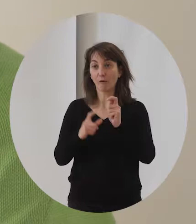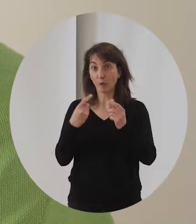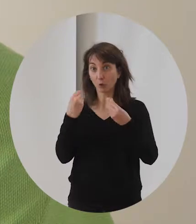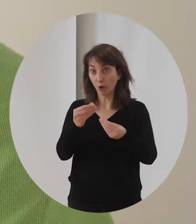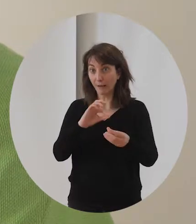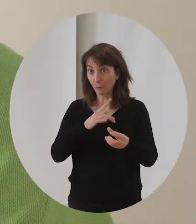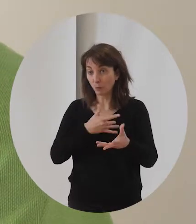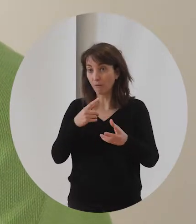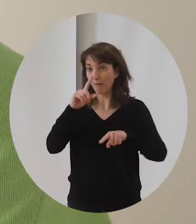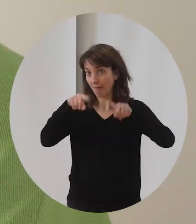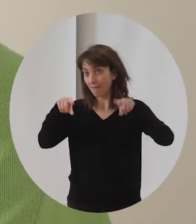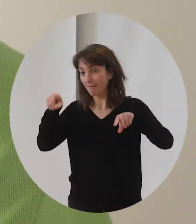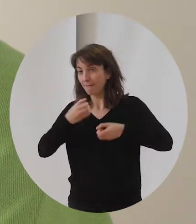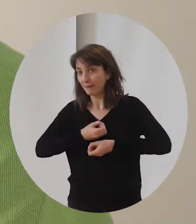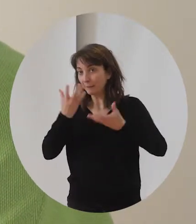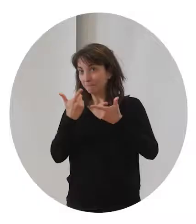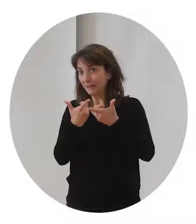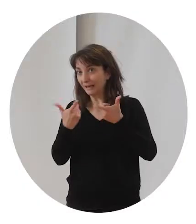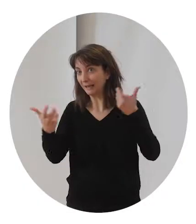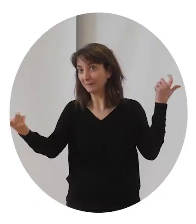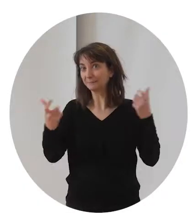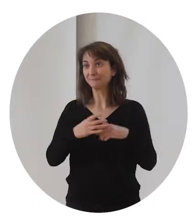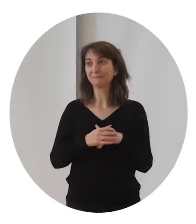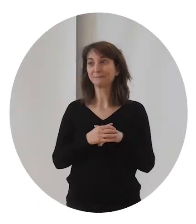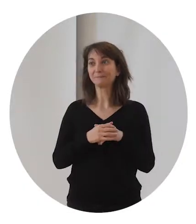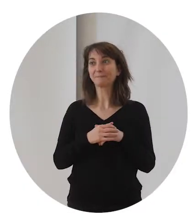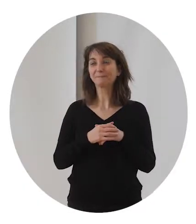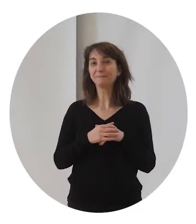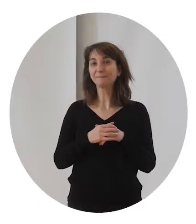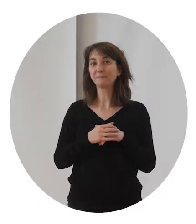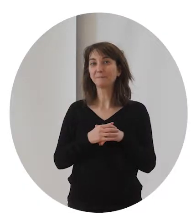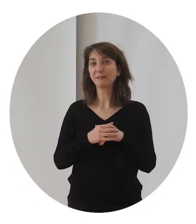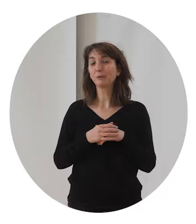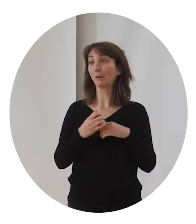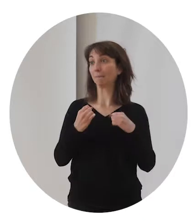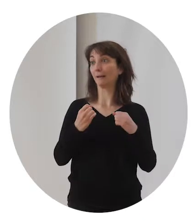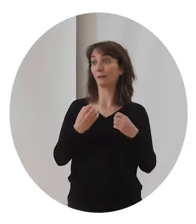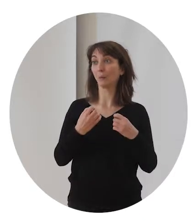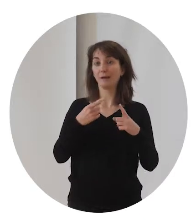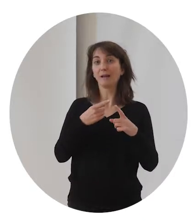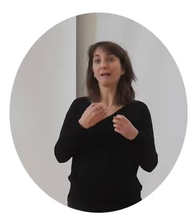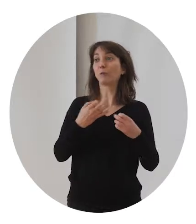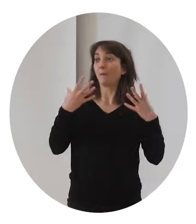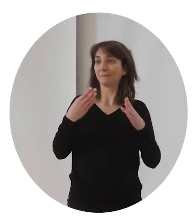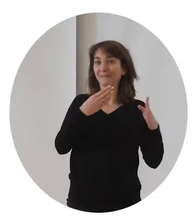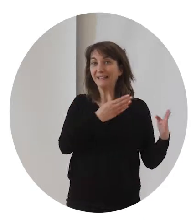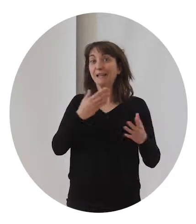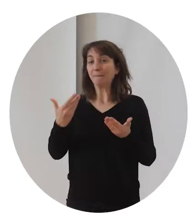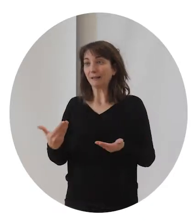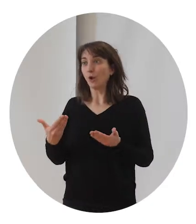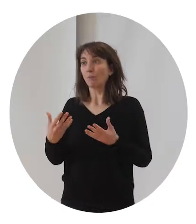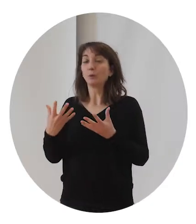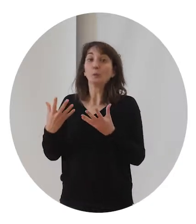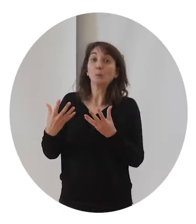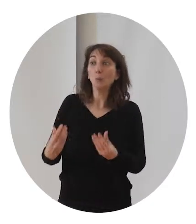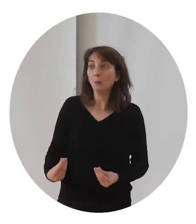d'exprimer les émotions. Voilà. Alors l'hypotonie, bon, c'est vrai qu'un bébé